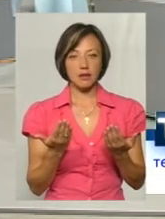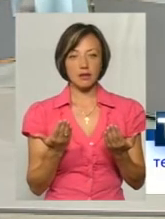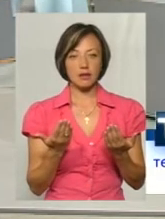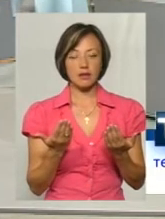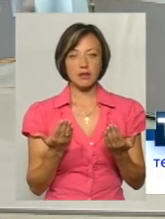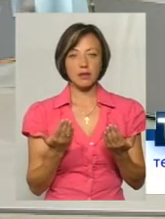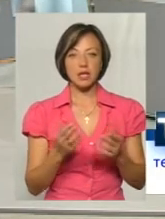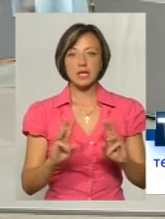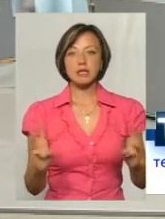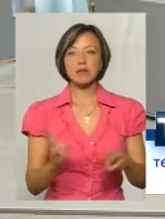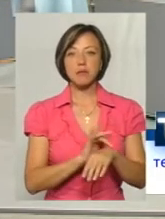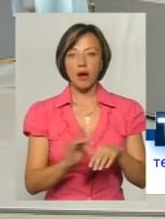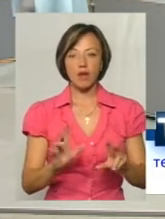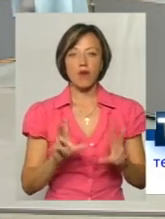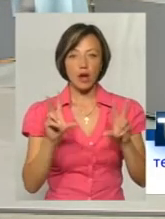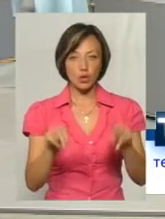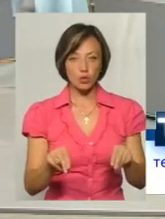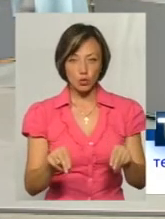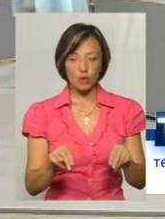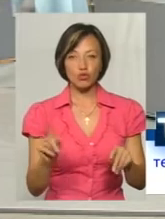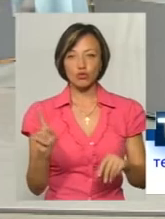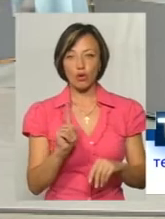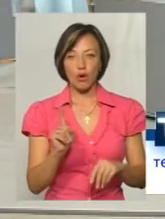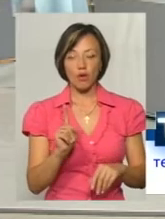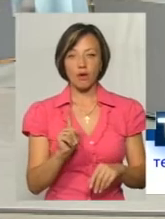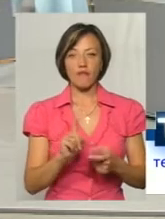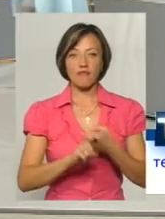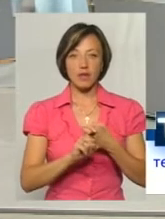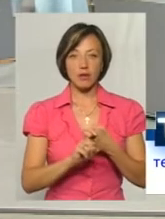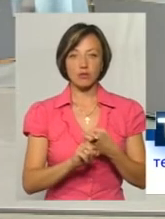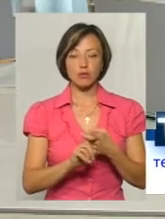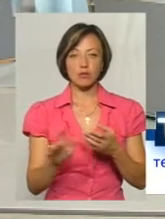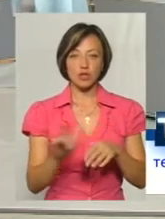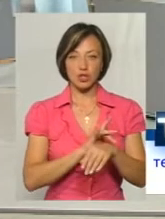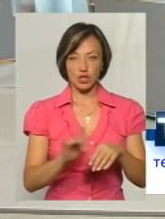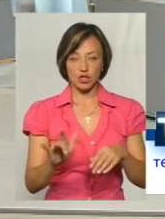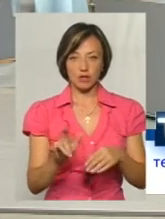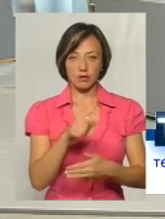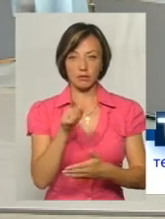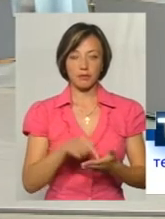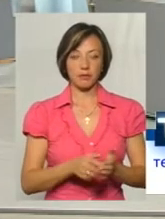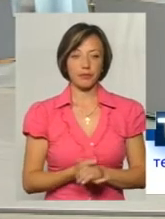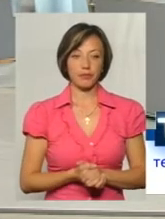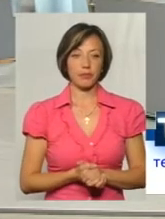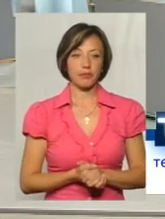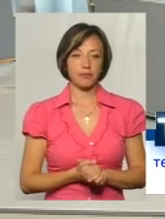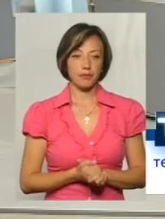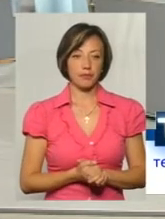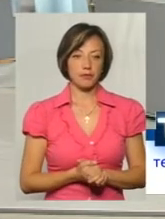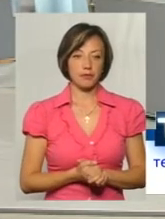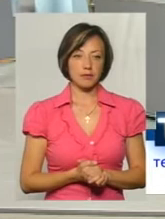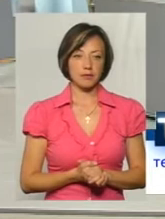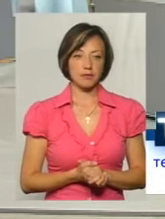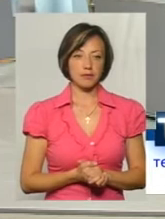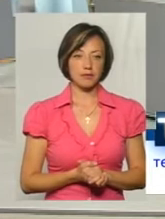наскільки спалювання туш гарантує, що вірус буде все ж таки знищено? Значить,